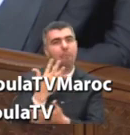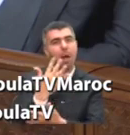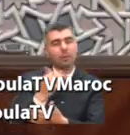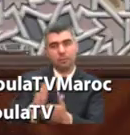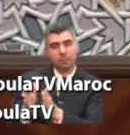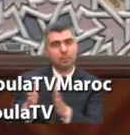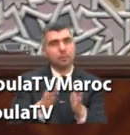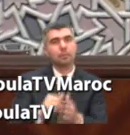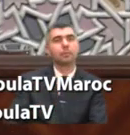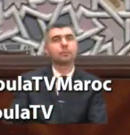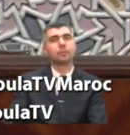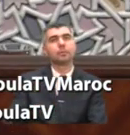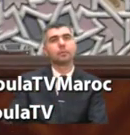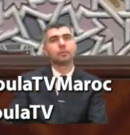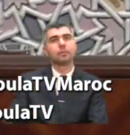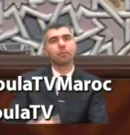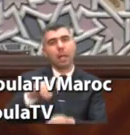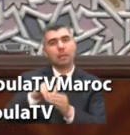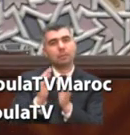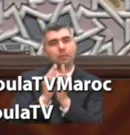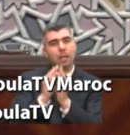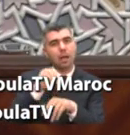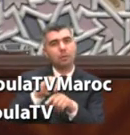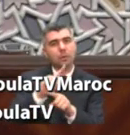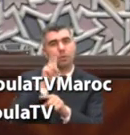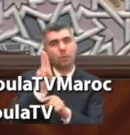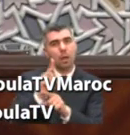تعقيب الفريق تفضلوا سيد النائب.